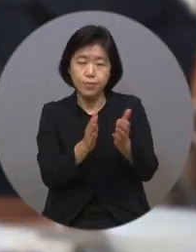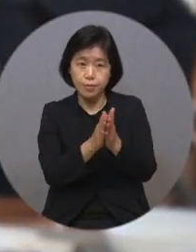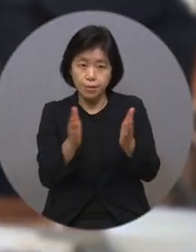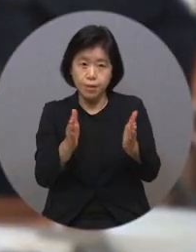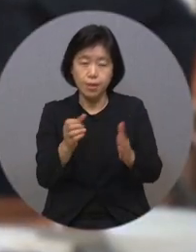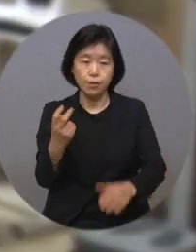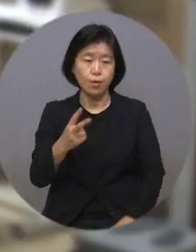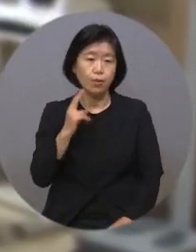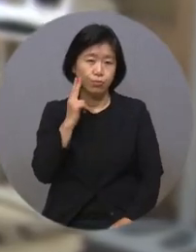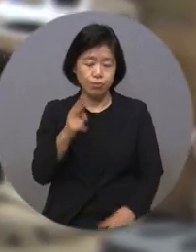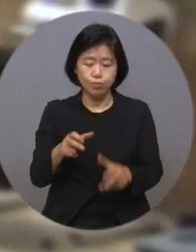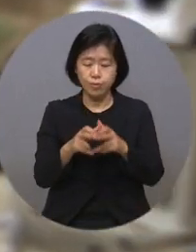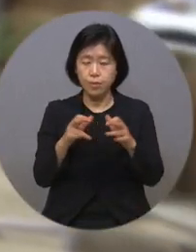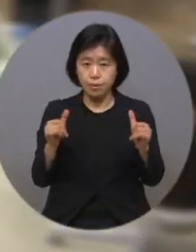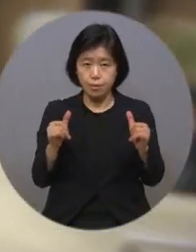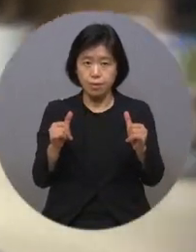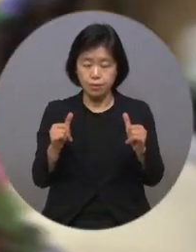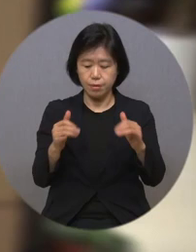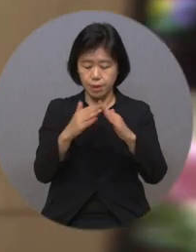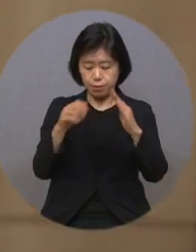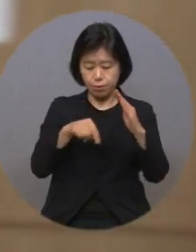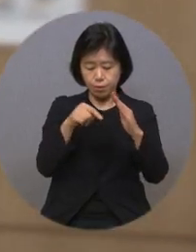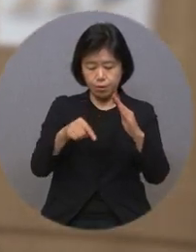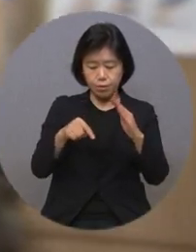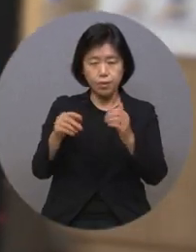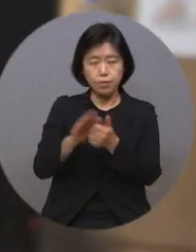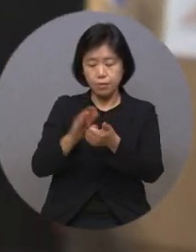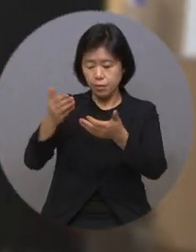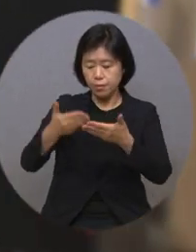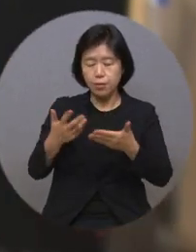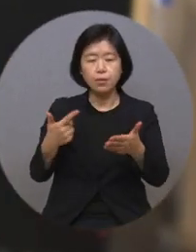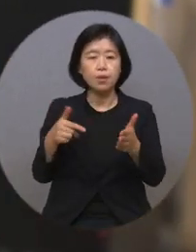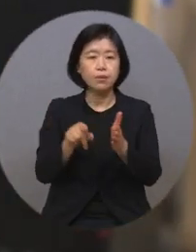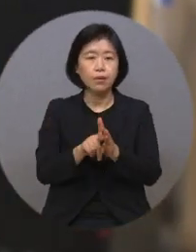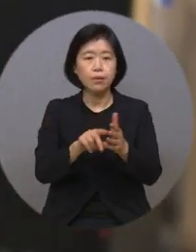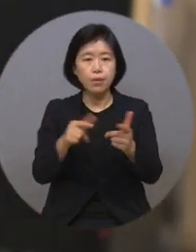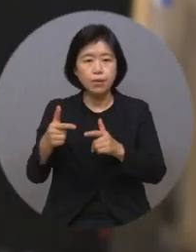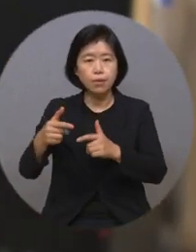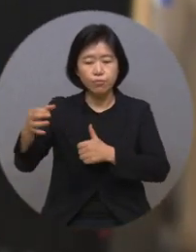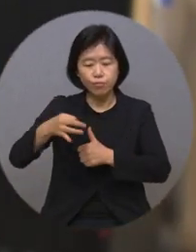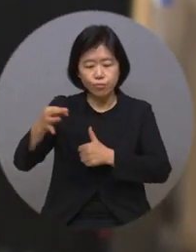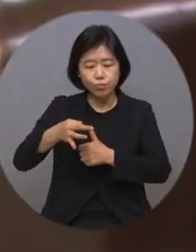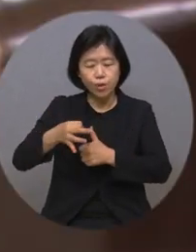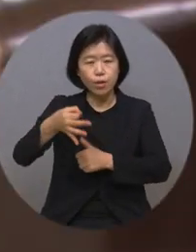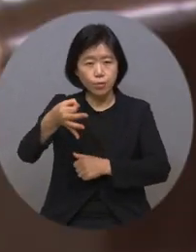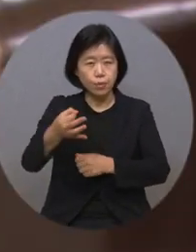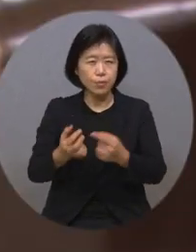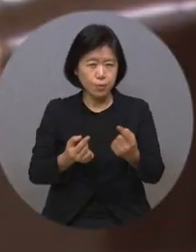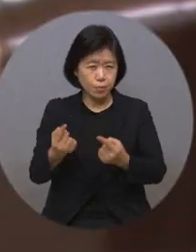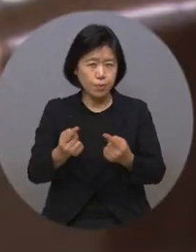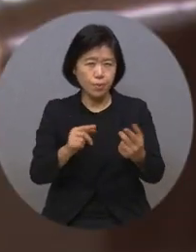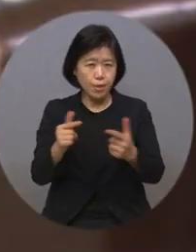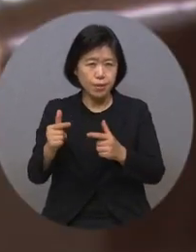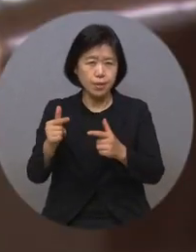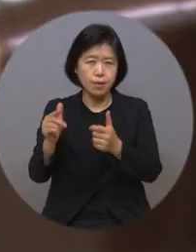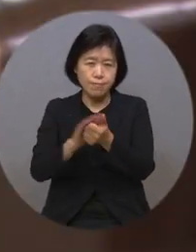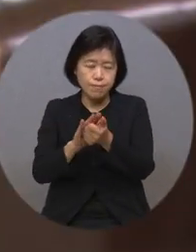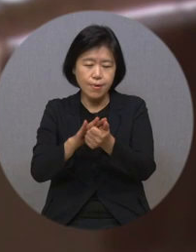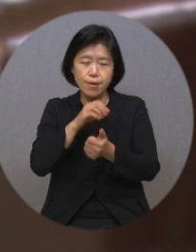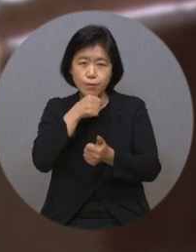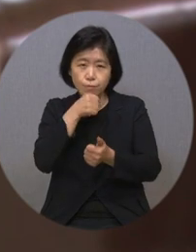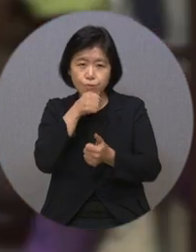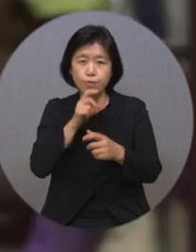가정에서 워낙에 서비스를 이용할 수 있도록 급여비 0 조정 중증 가산 신설 등을 추진할 방침입니다